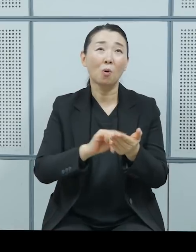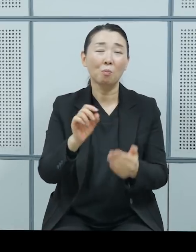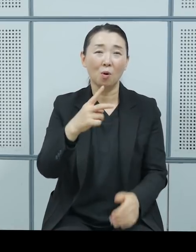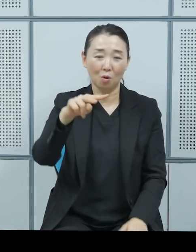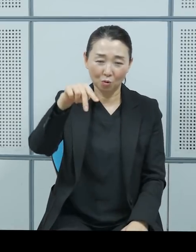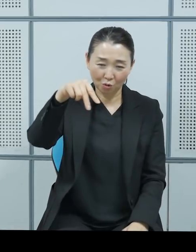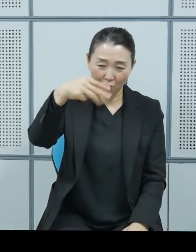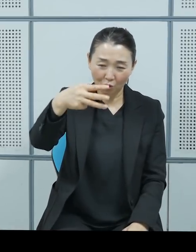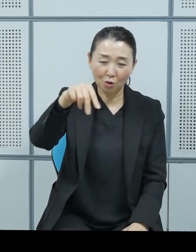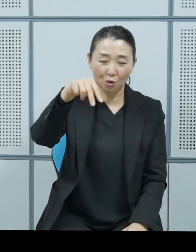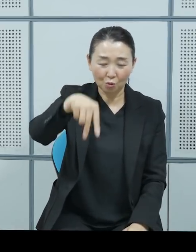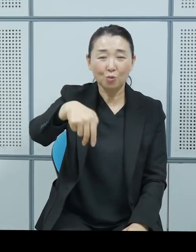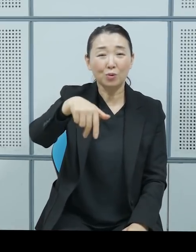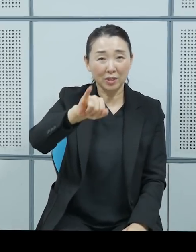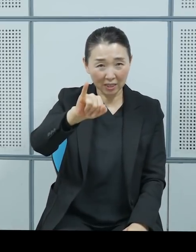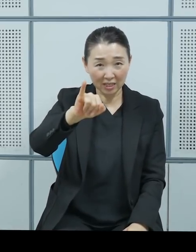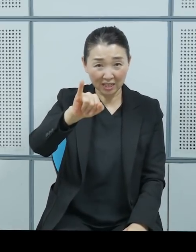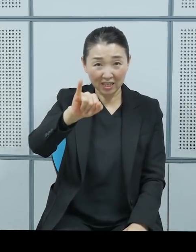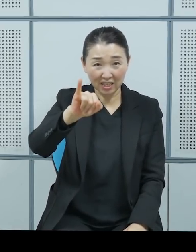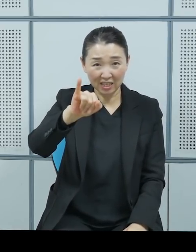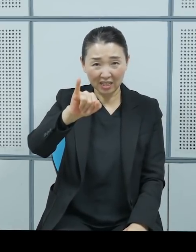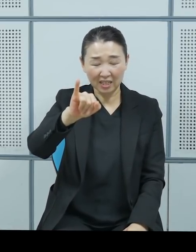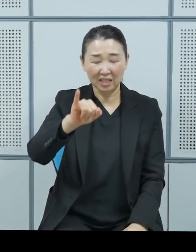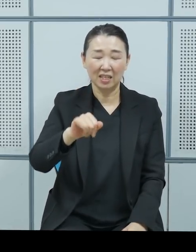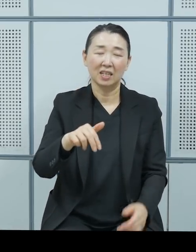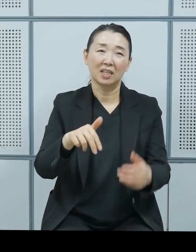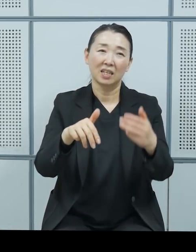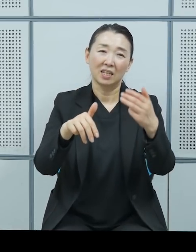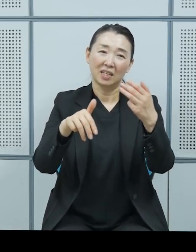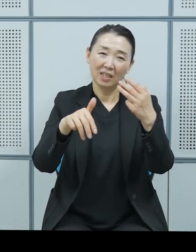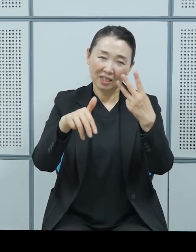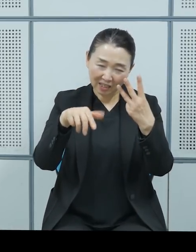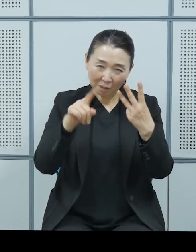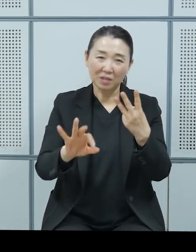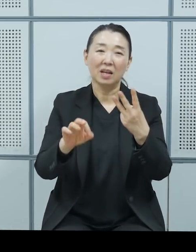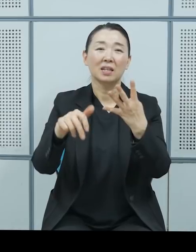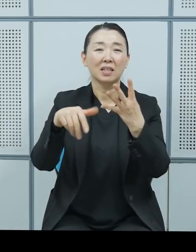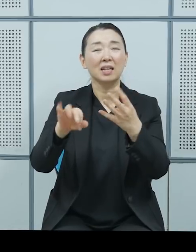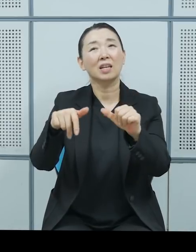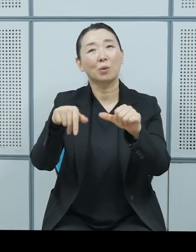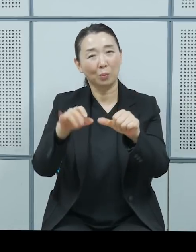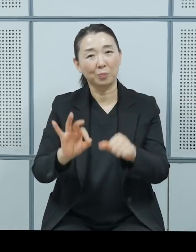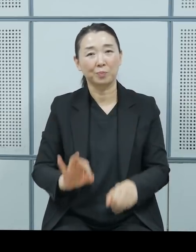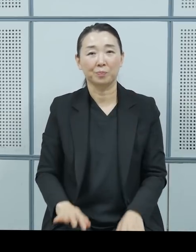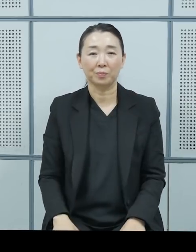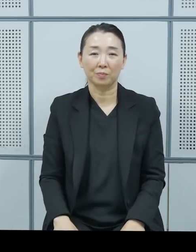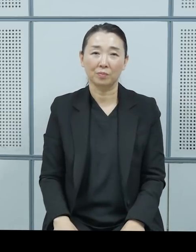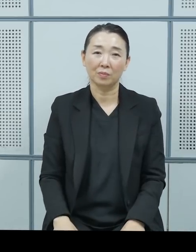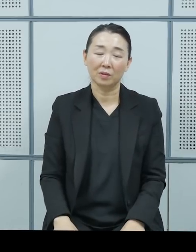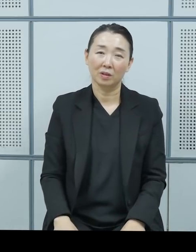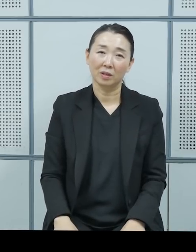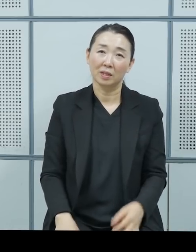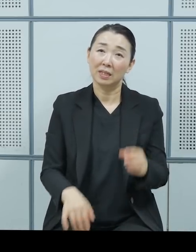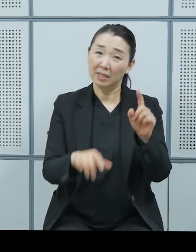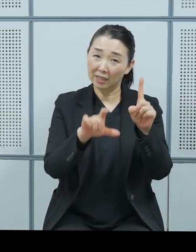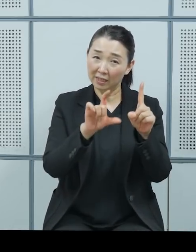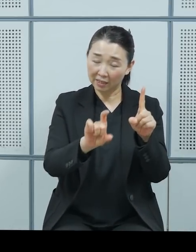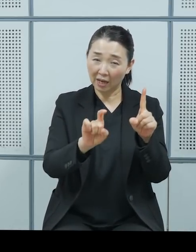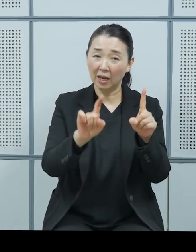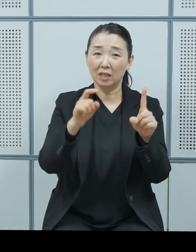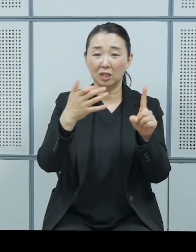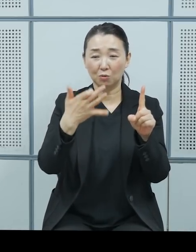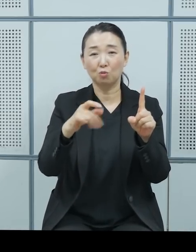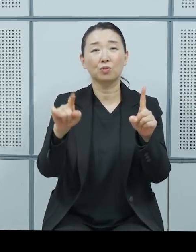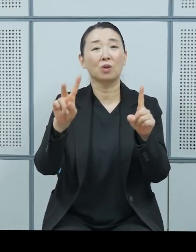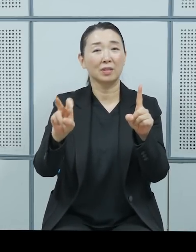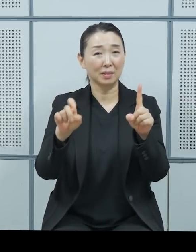2, 3, 4장을 하는데 룻이 또 그 인생이 있잖아요. 네. 첫날 설교를 제가 제목을 이렇게 정했어요. 룻기 1장